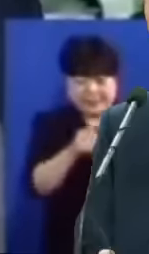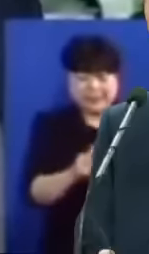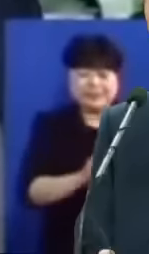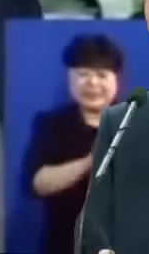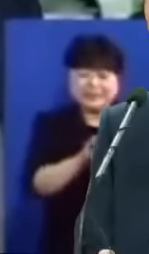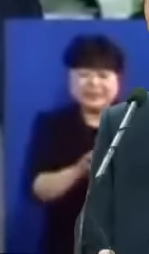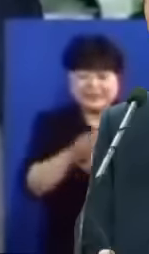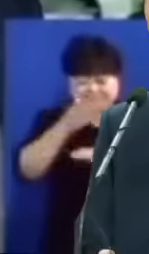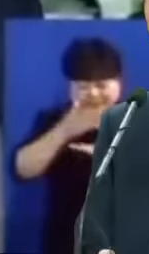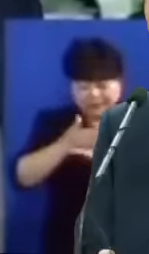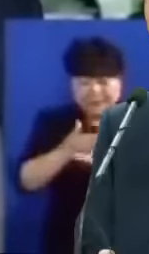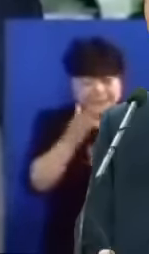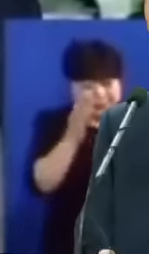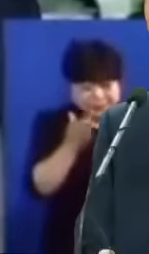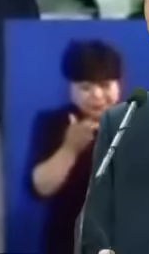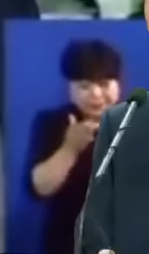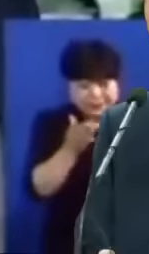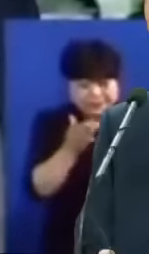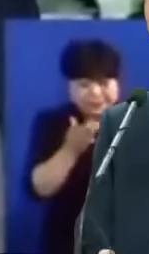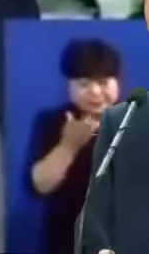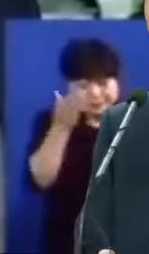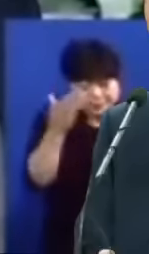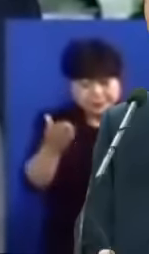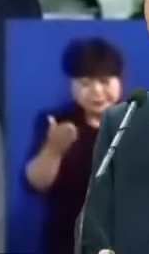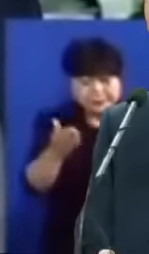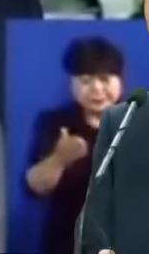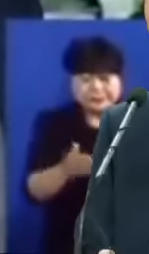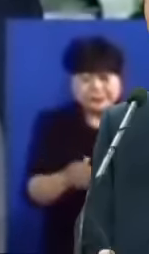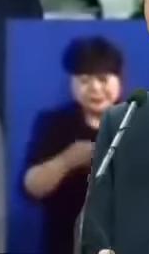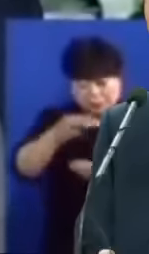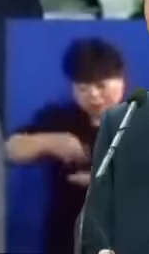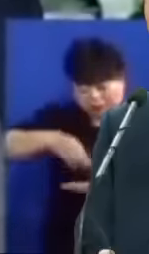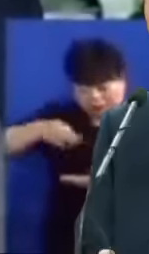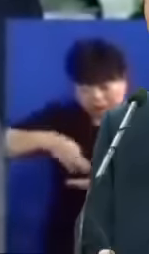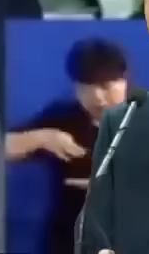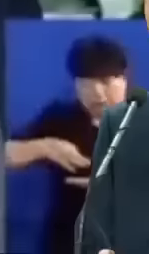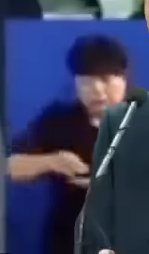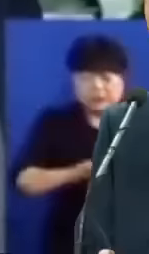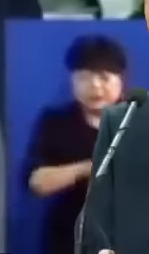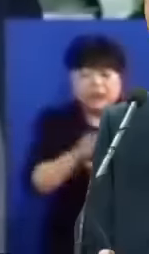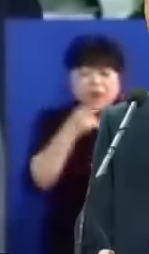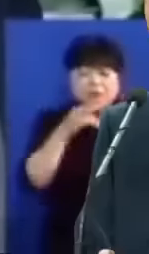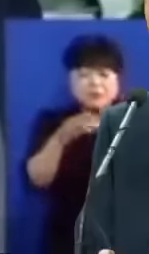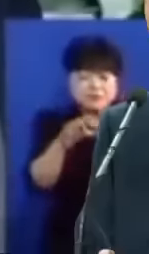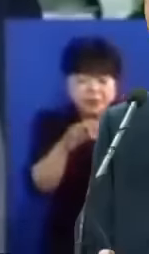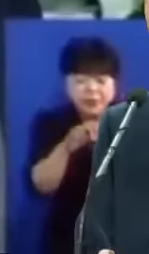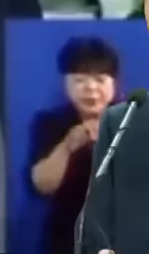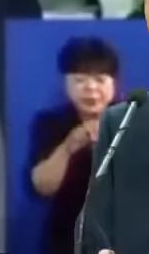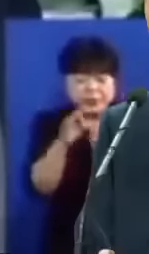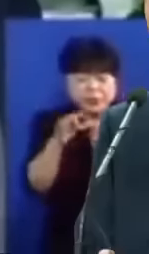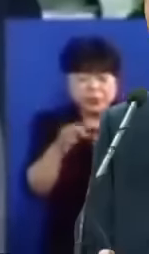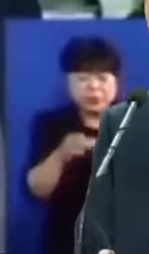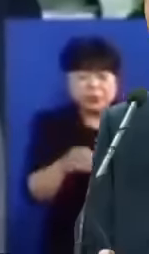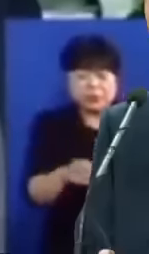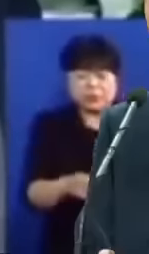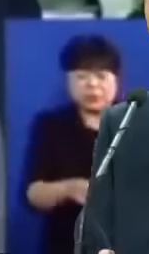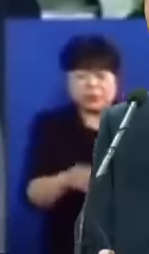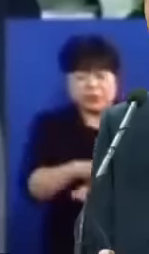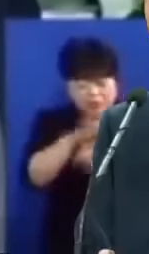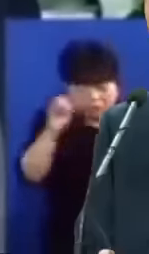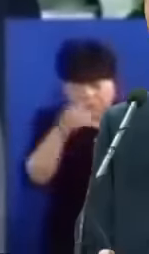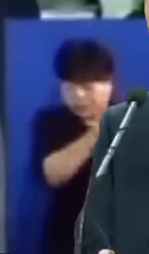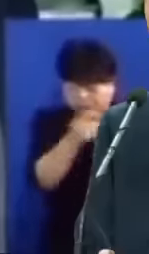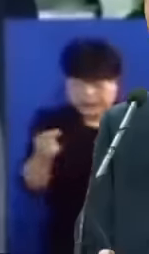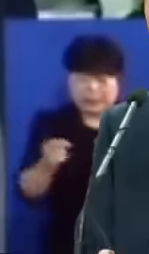하나님의 사랑을 감사하십시오. 여러분이 아무리 돈벌이를 잘해도 사랑이 없으면 그 돈 아무 효과가